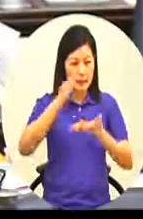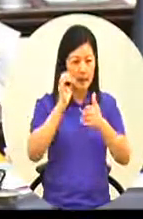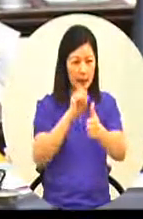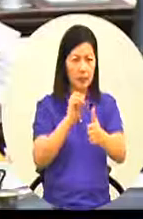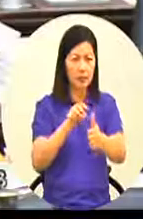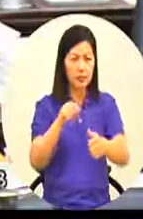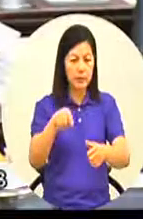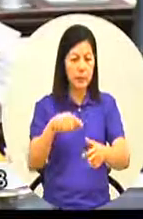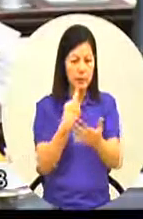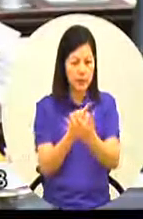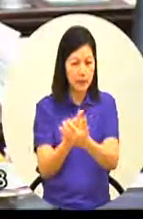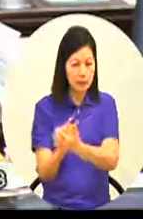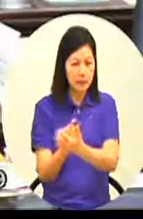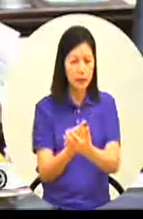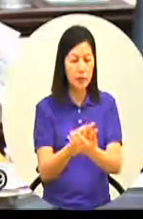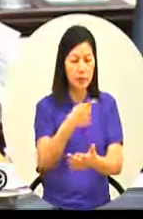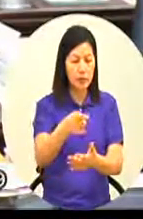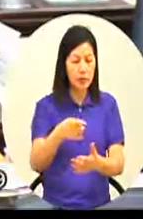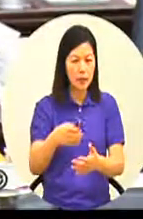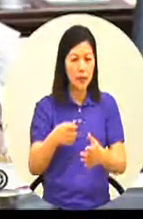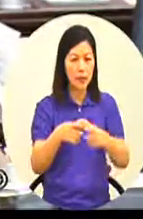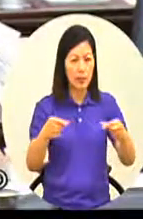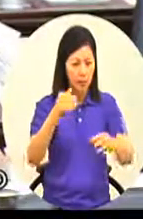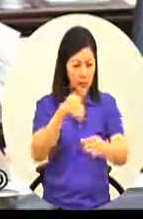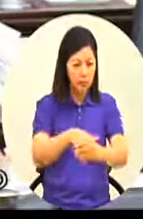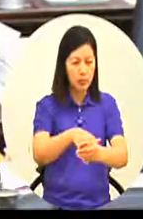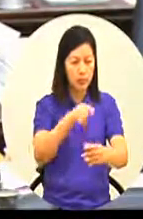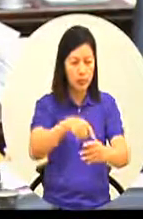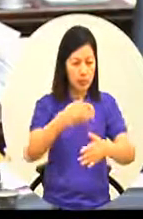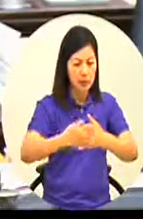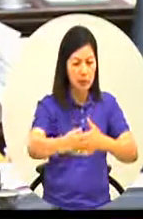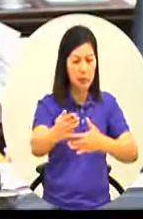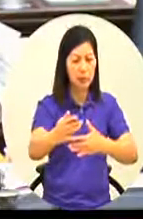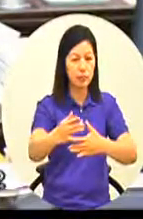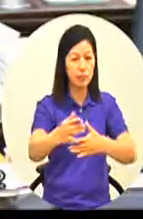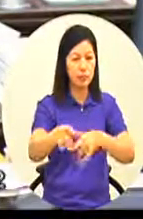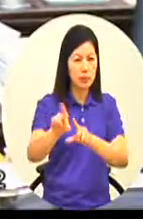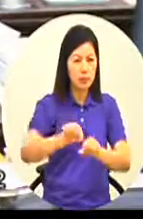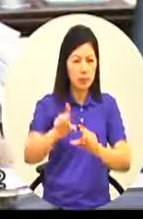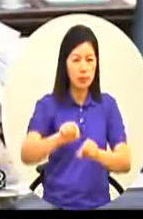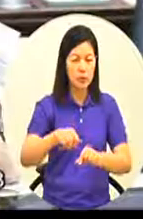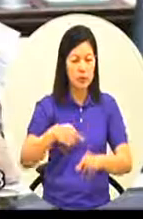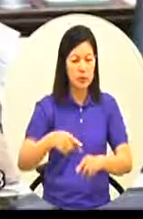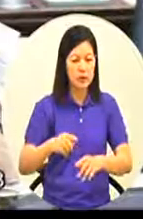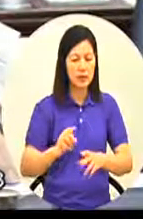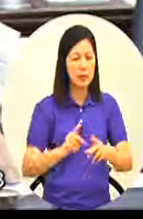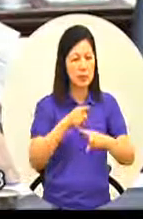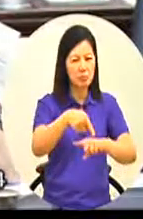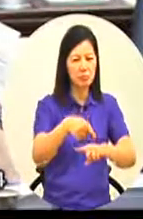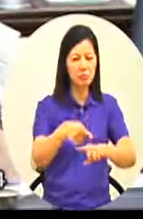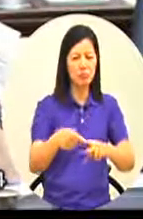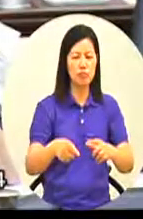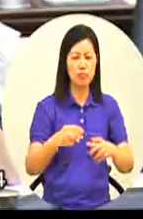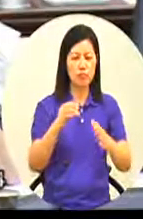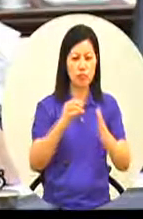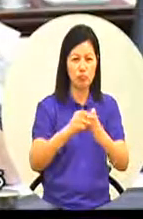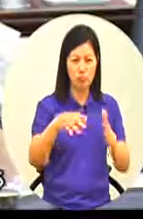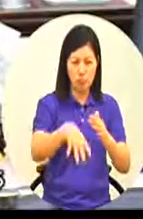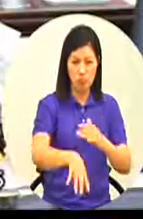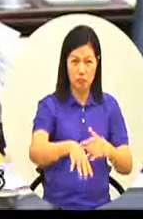子一个参与，透过这样的一个投票来决定这样子的一个程序。那这看起来又跨了好几个局处，我想要请教主委的